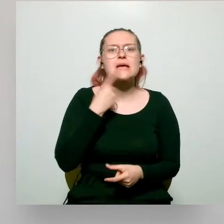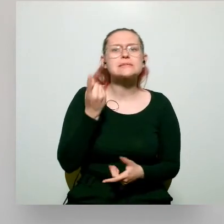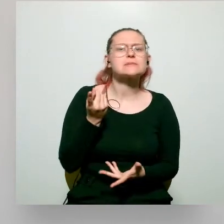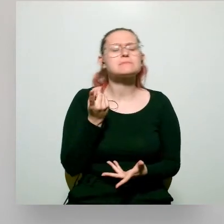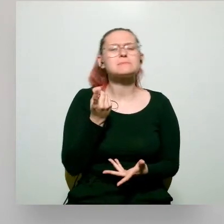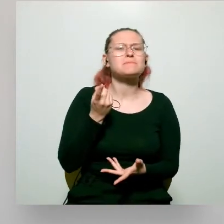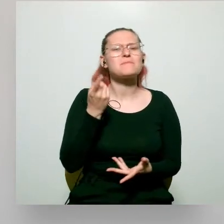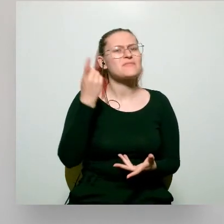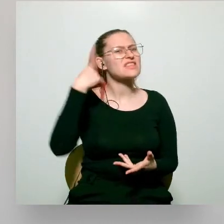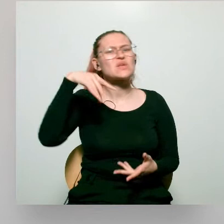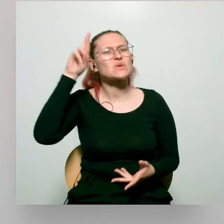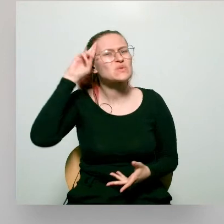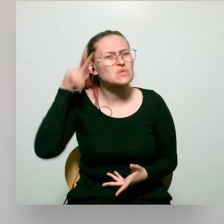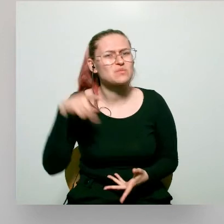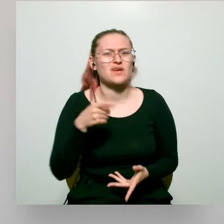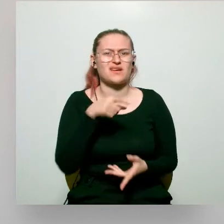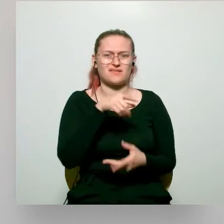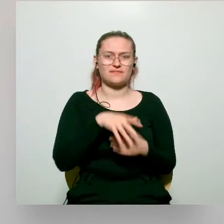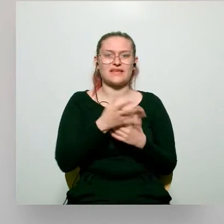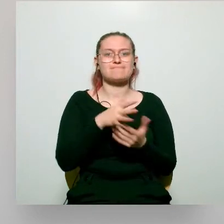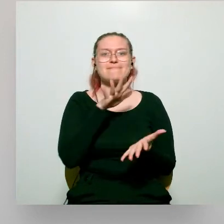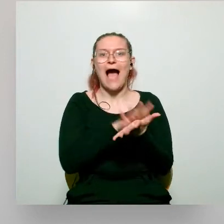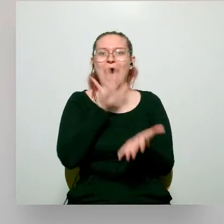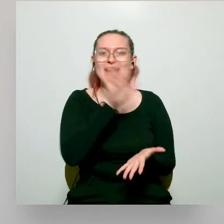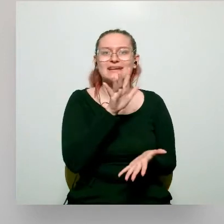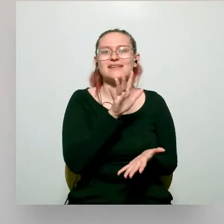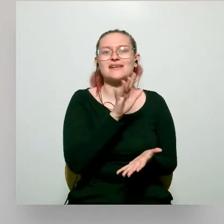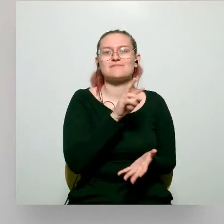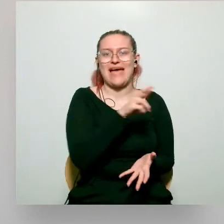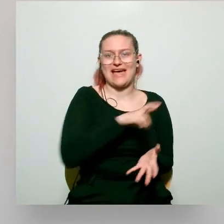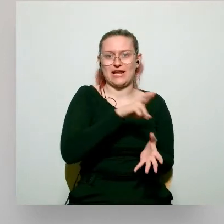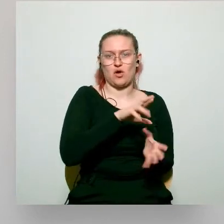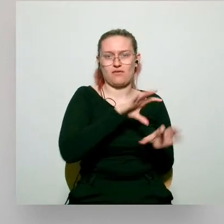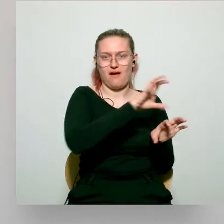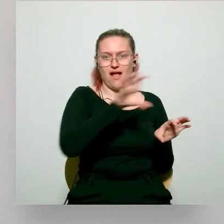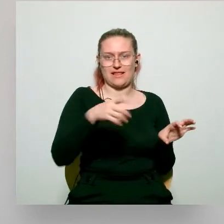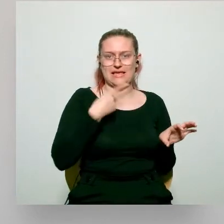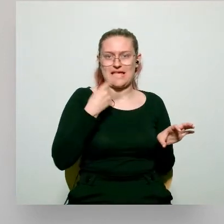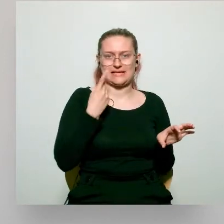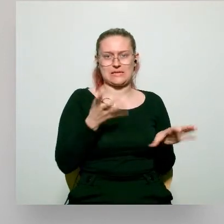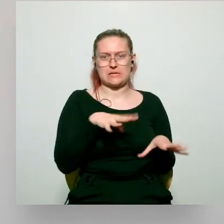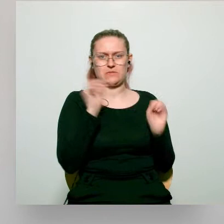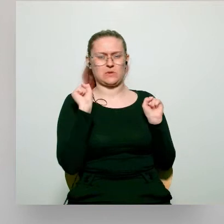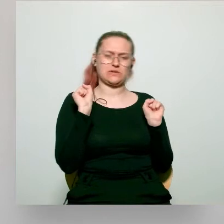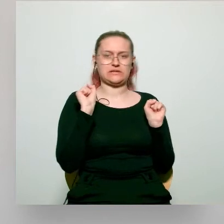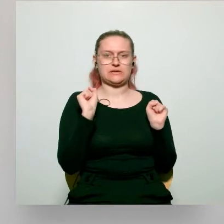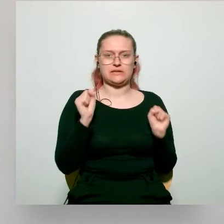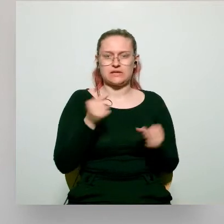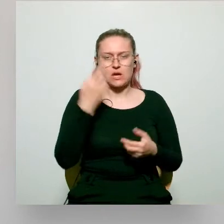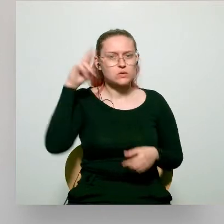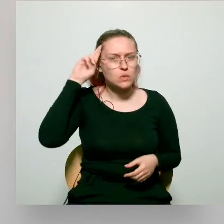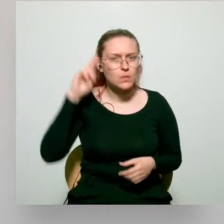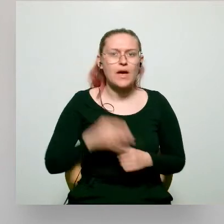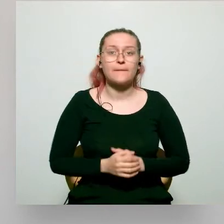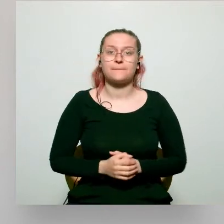niezrozumiały, pewne dialektyzmy stwarzają problemy czasem dla nich,